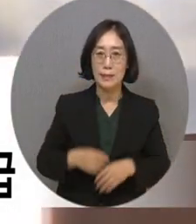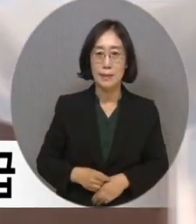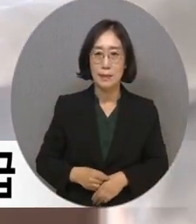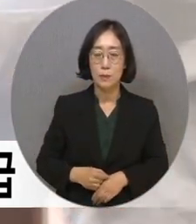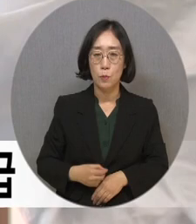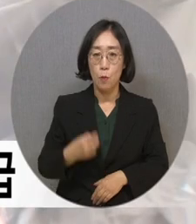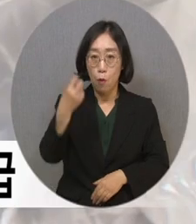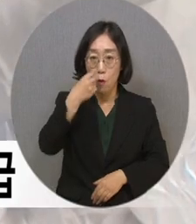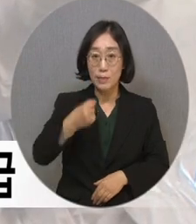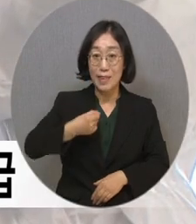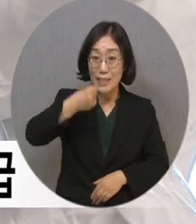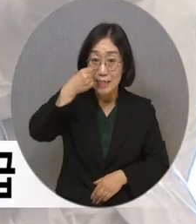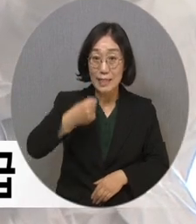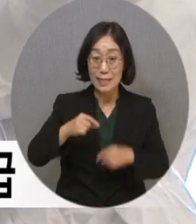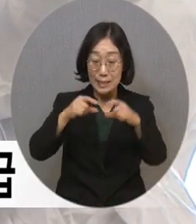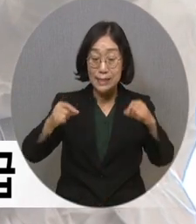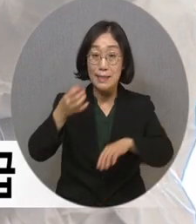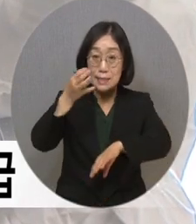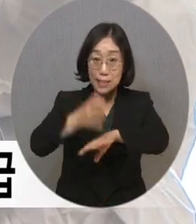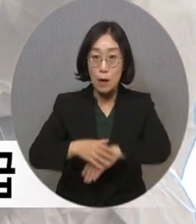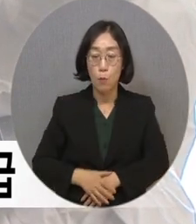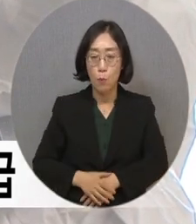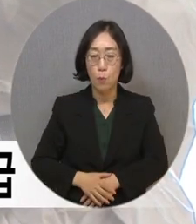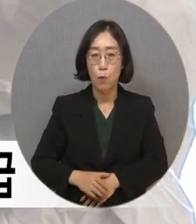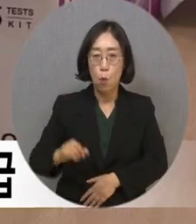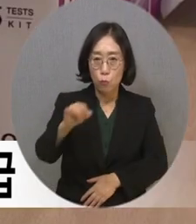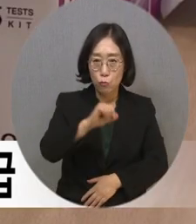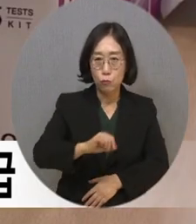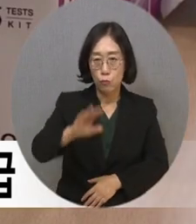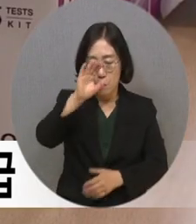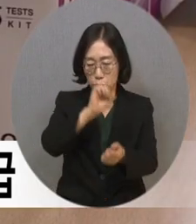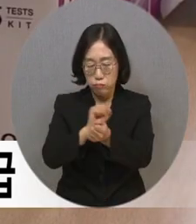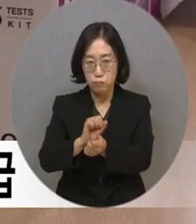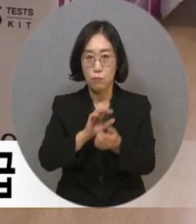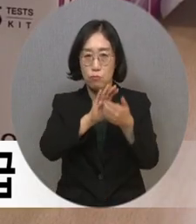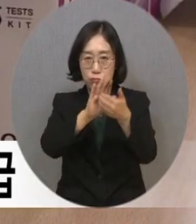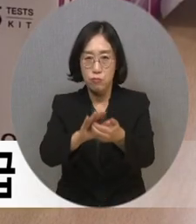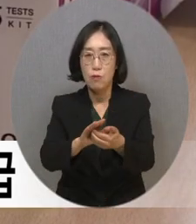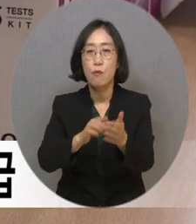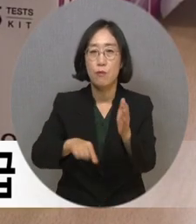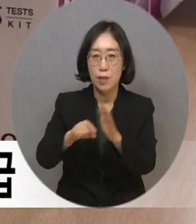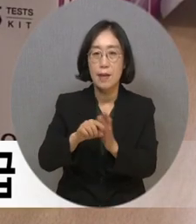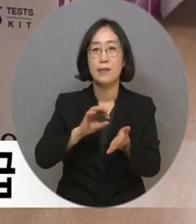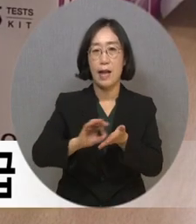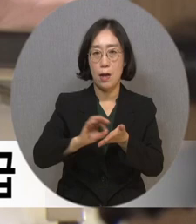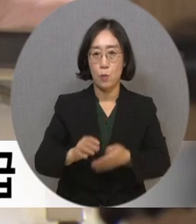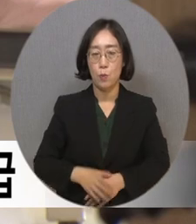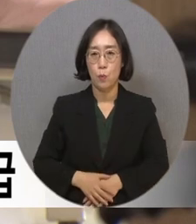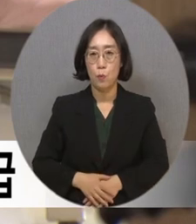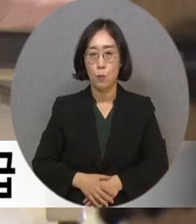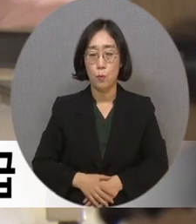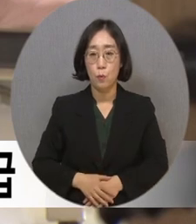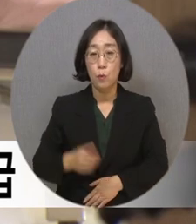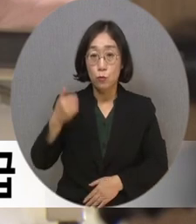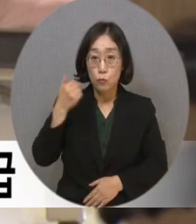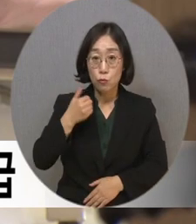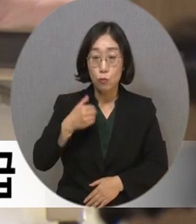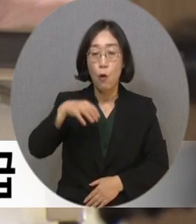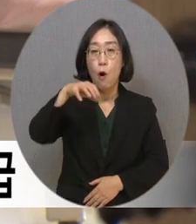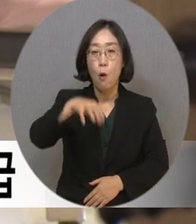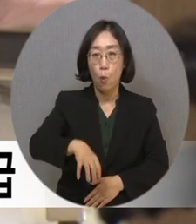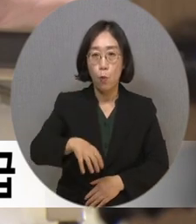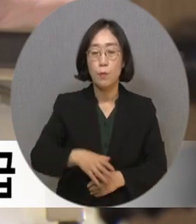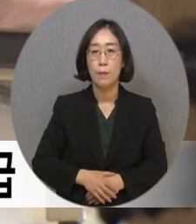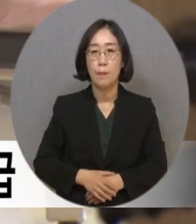키트를 구매하고 소독 등 방역 활동을 하는데 사용됩니다 지급대상 수급자는 입소형 시설에서 월